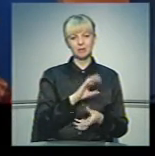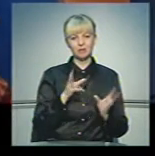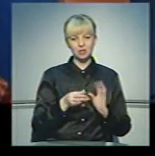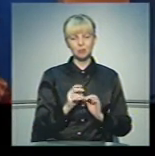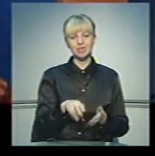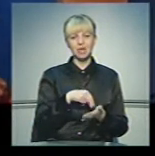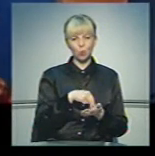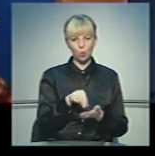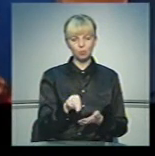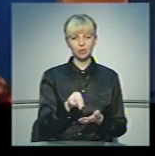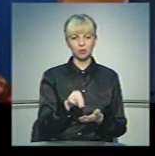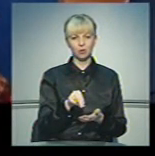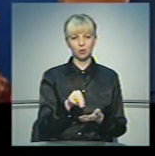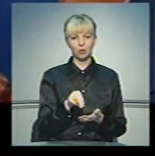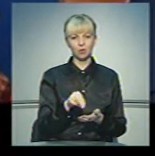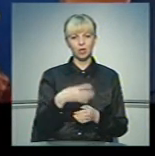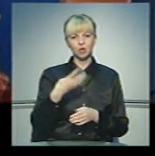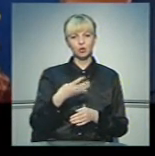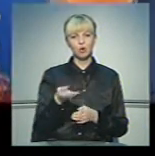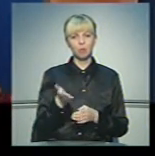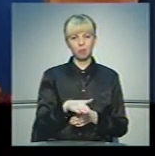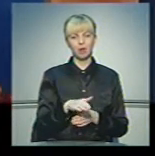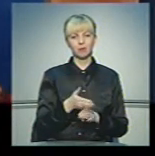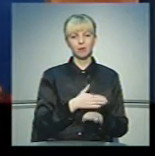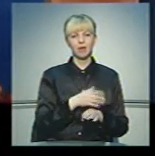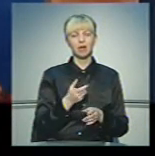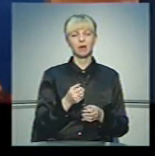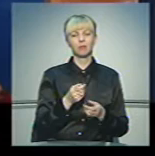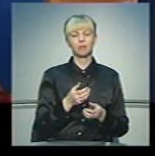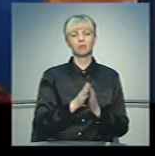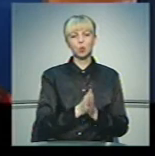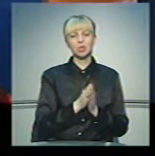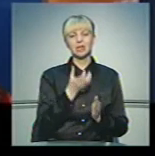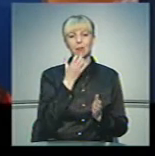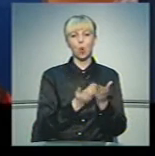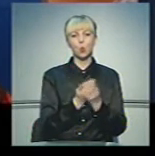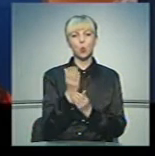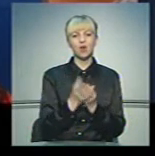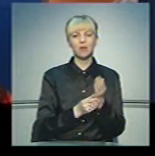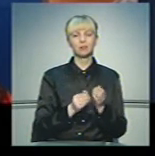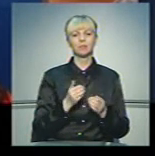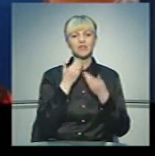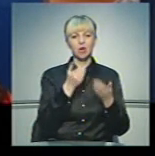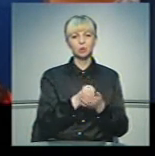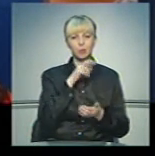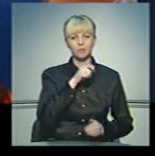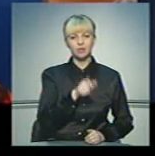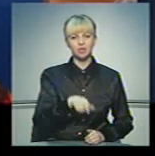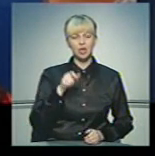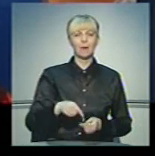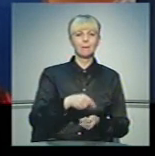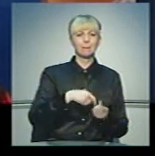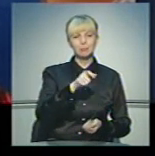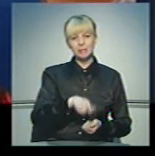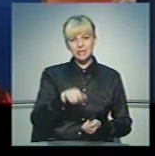і закуплено 40 пар бурок. Ще попросили теплих рукавиць. Тому звертаюсь до чернівчан,